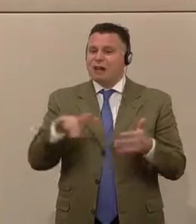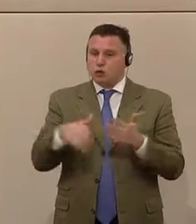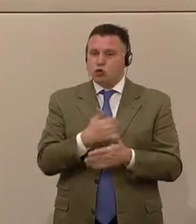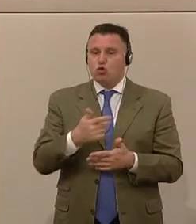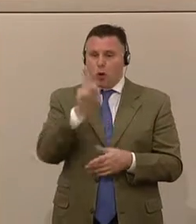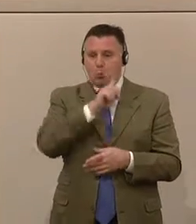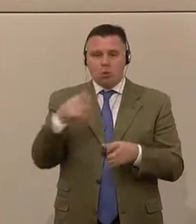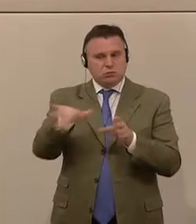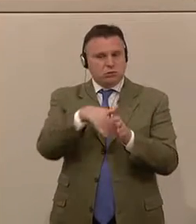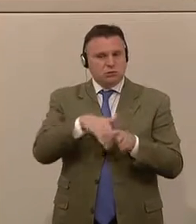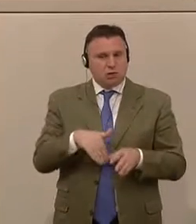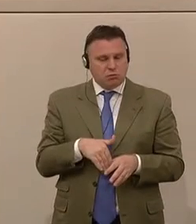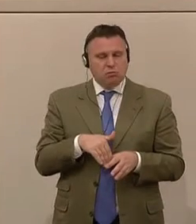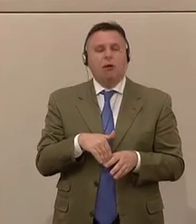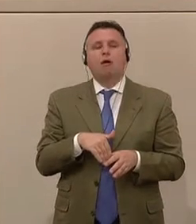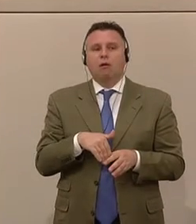mehr, wir bekommen